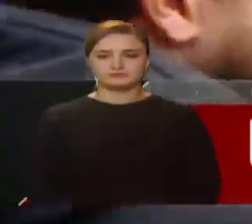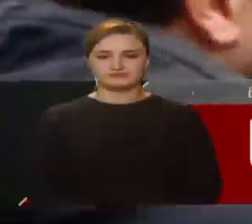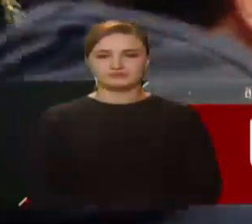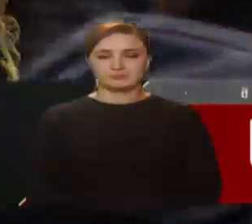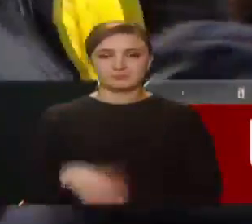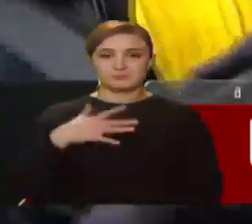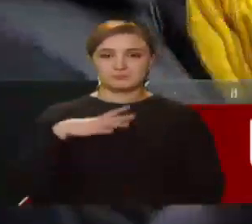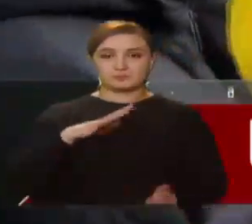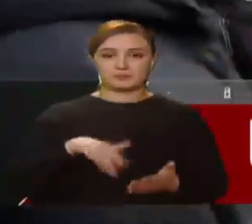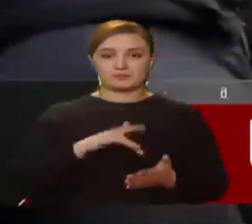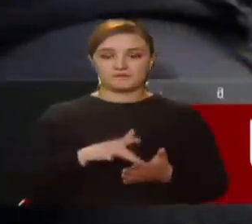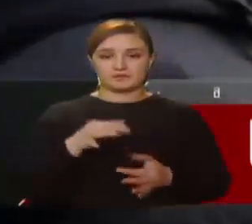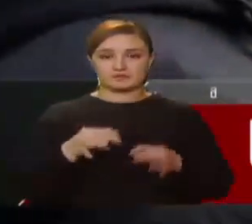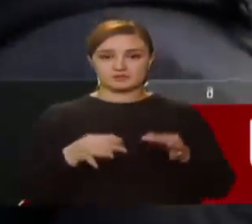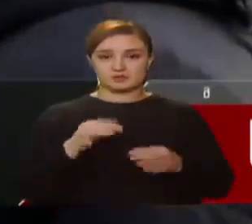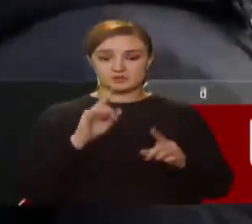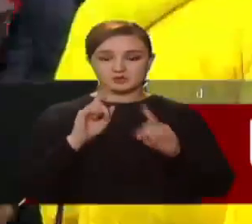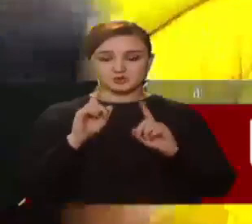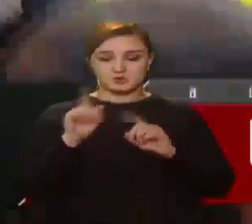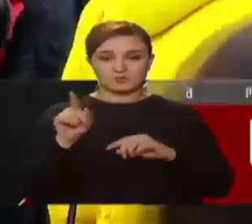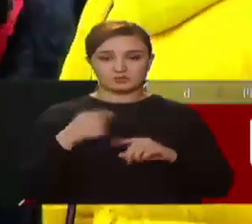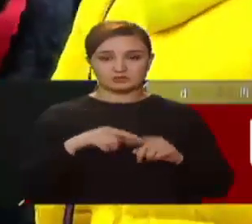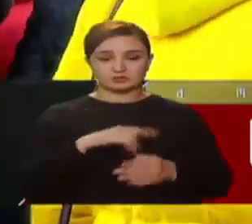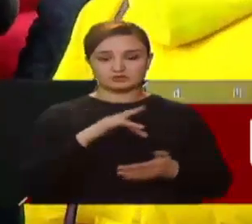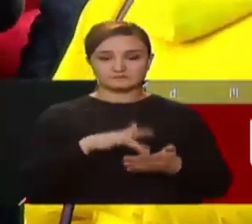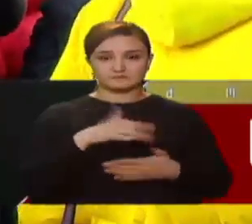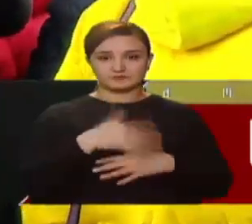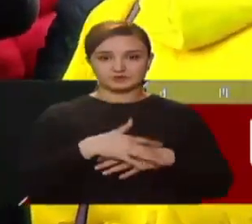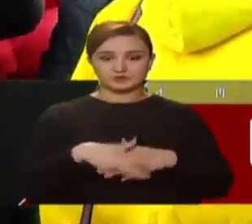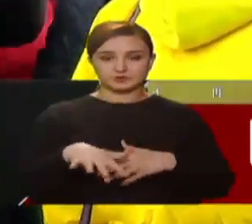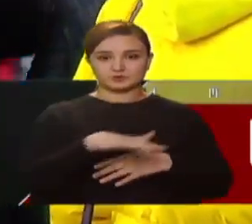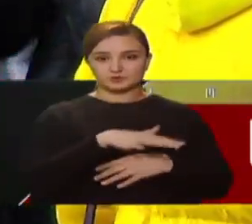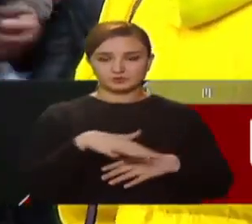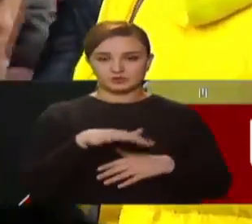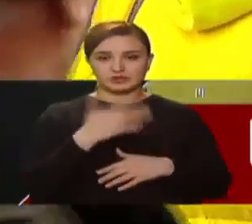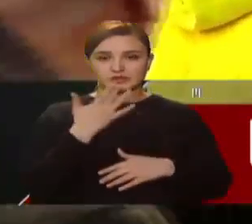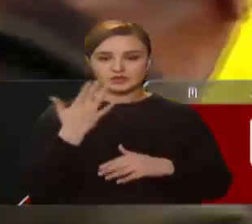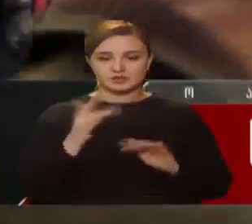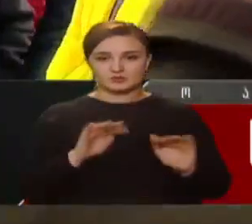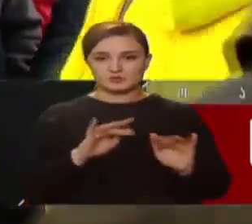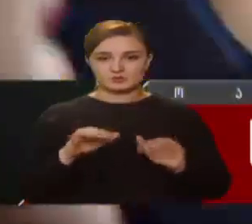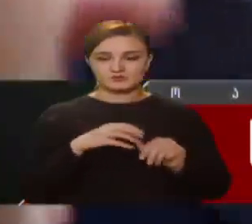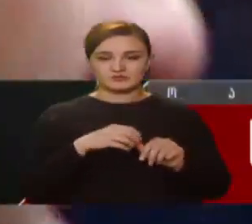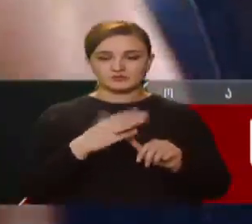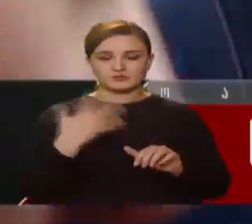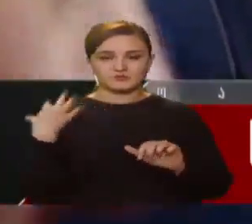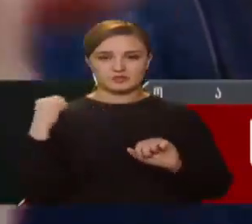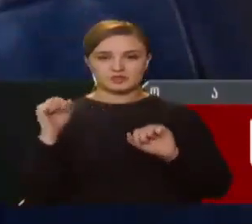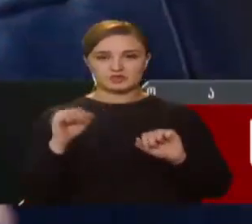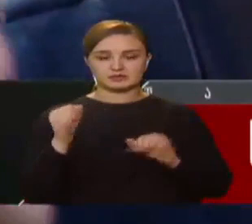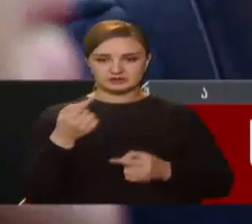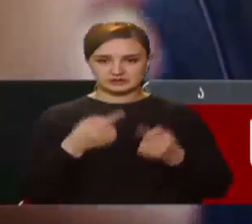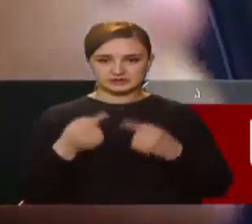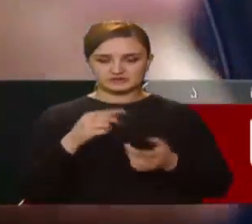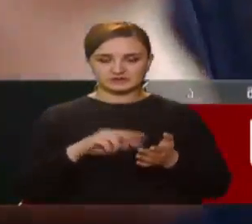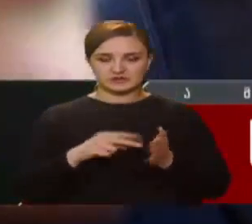Vidret Pilisi sakalako sasamartloshi sxdoma imarteboda sasamartlos mimdebare territoriaze natsionaluri mozdraobis liderebs da mart mkhardamjerebs klav